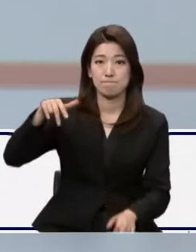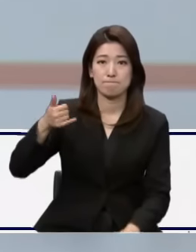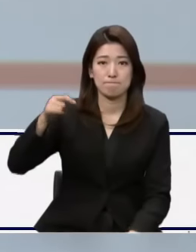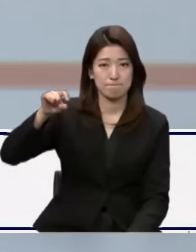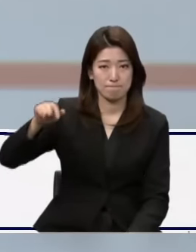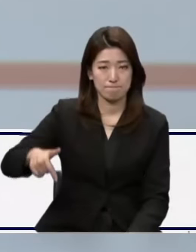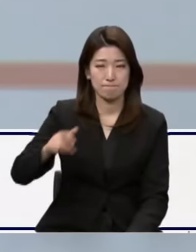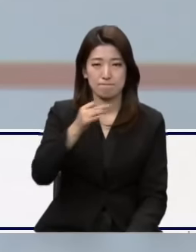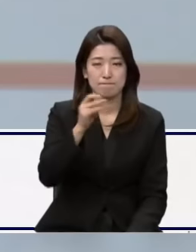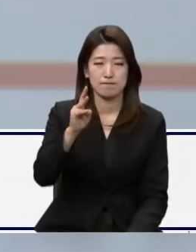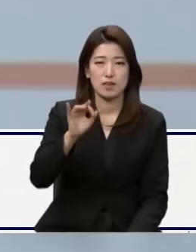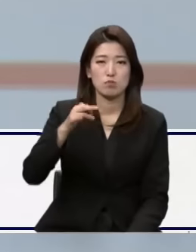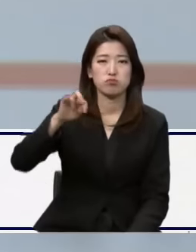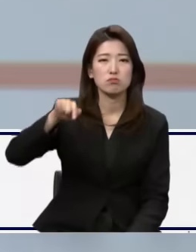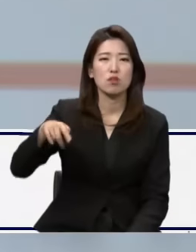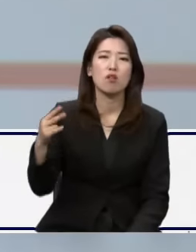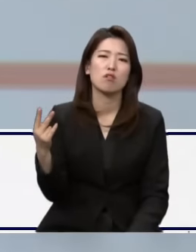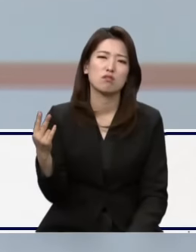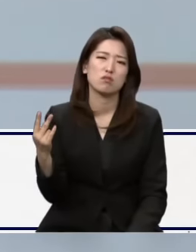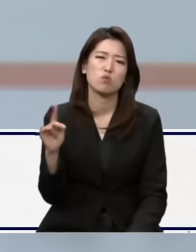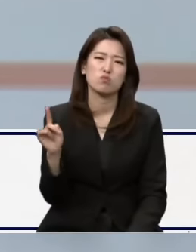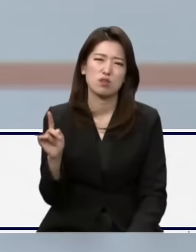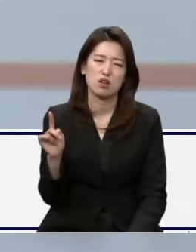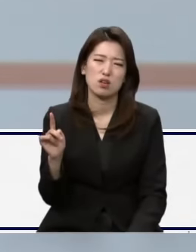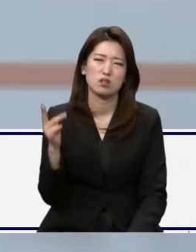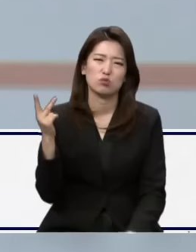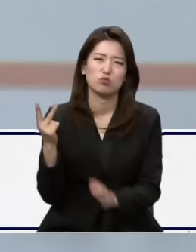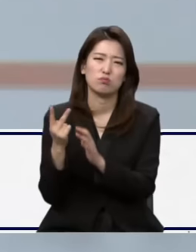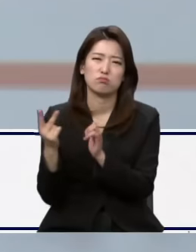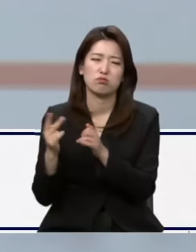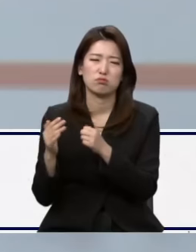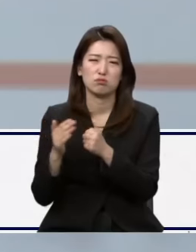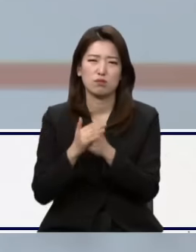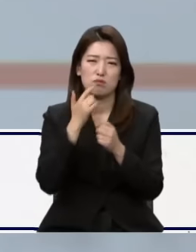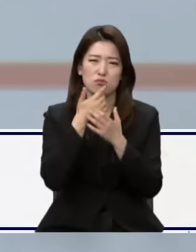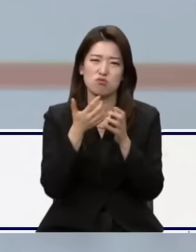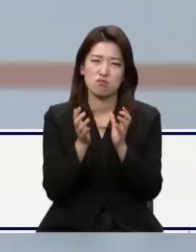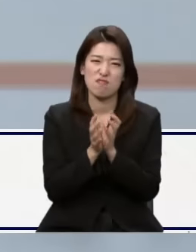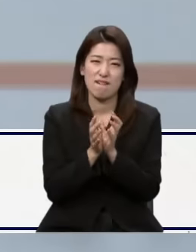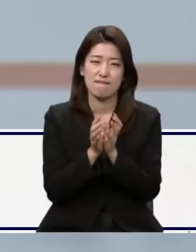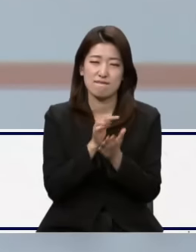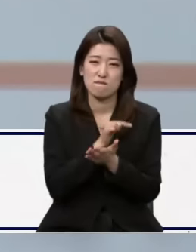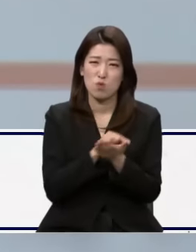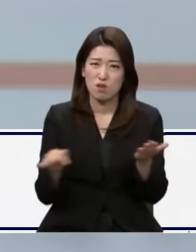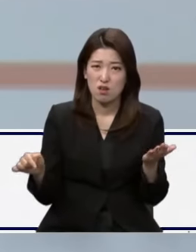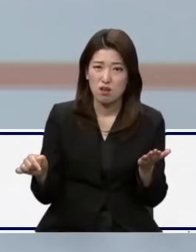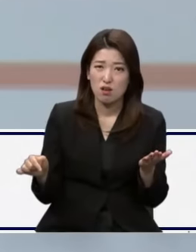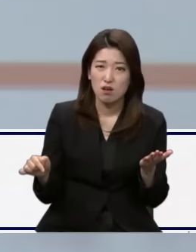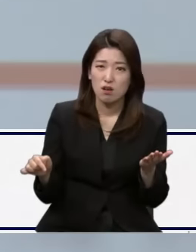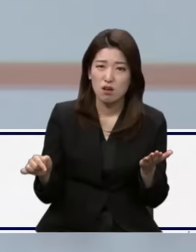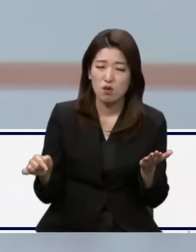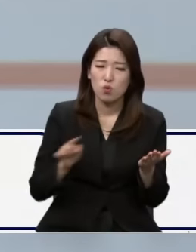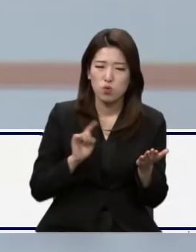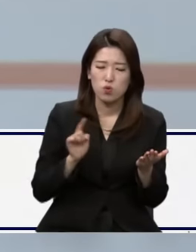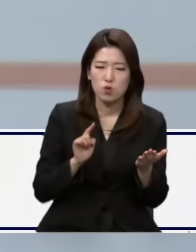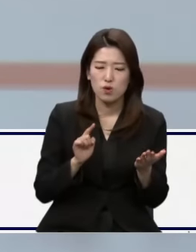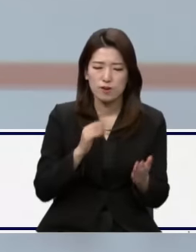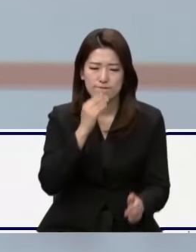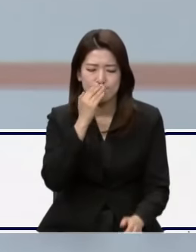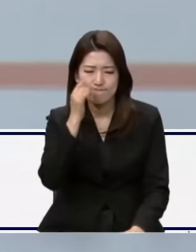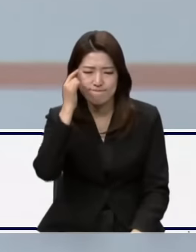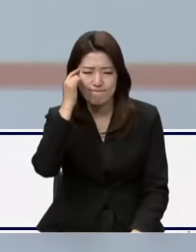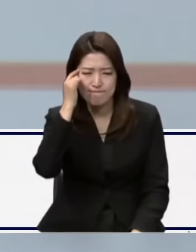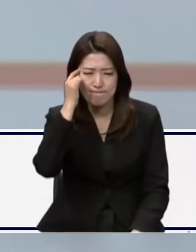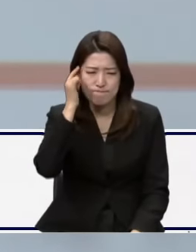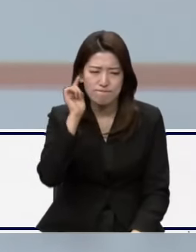좀 안 좋은 모습들이 당 전체 총선에 얼마나 효과를 미칠지에 대해서는 지금 당 내에서도 지금 낮은 자세로 전략적으로